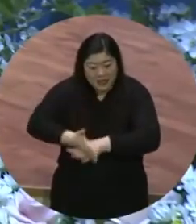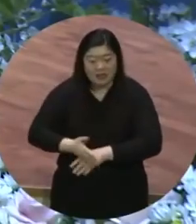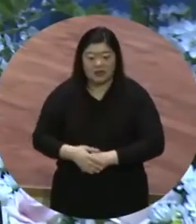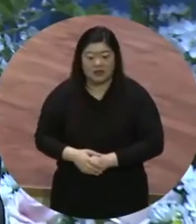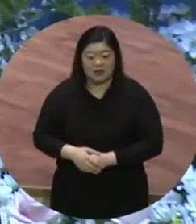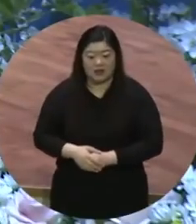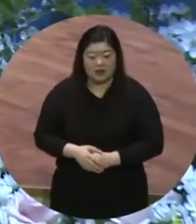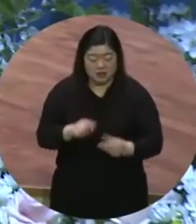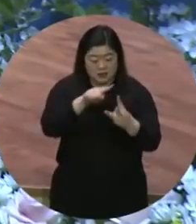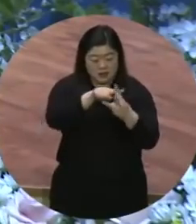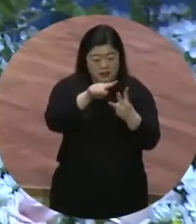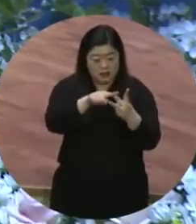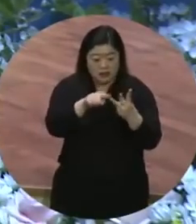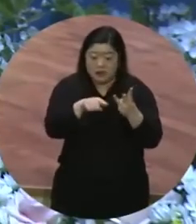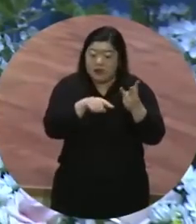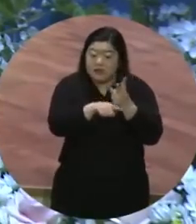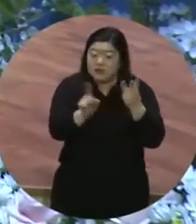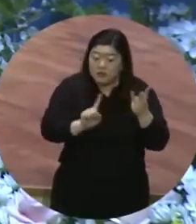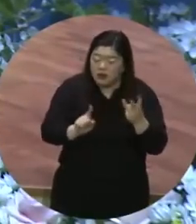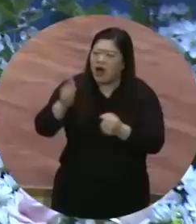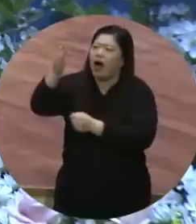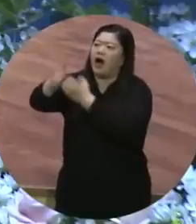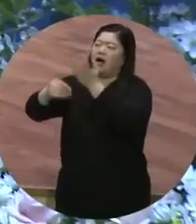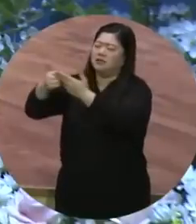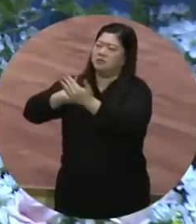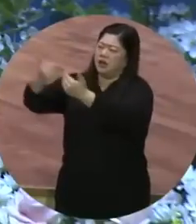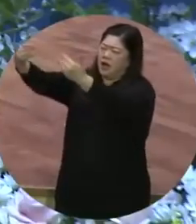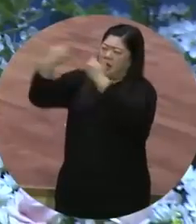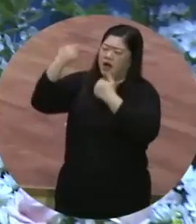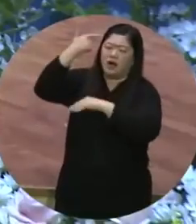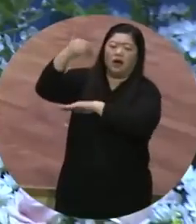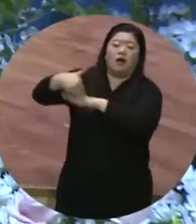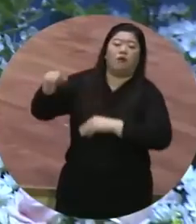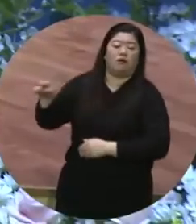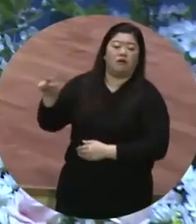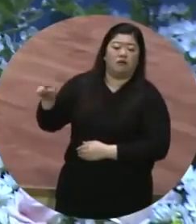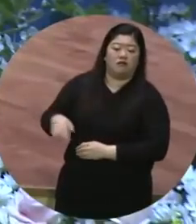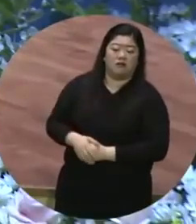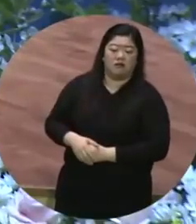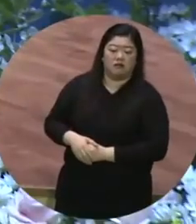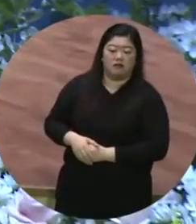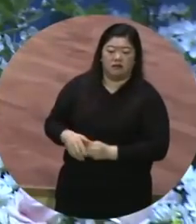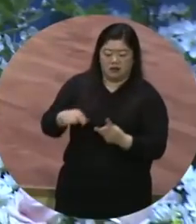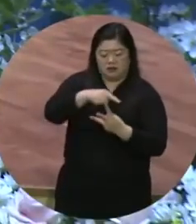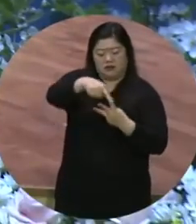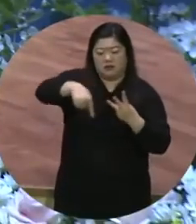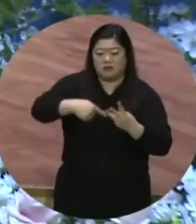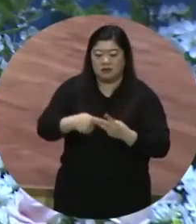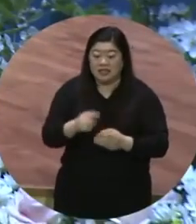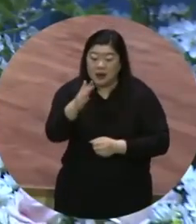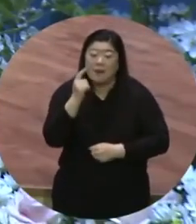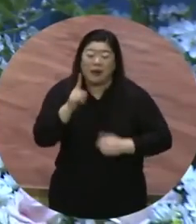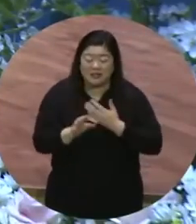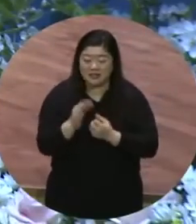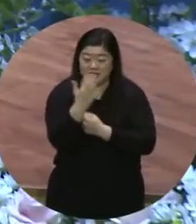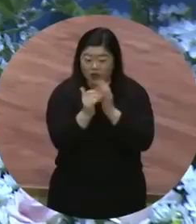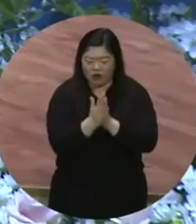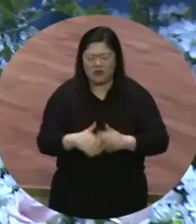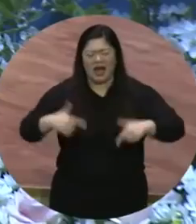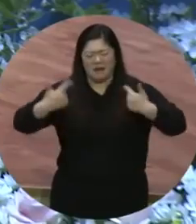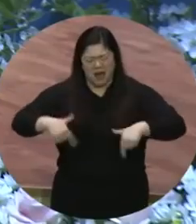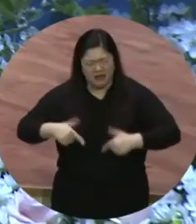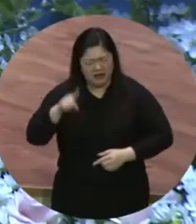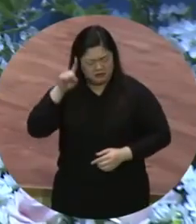이것이 뭐 너를 향하신 하나님의 뜻이니라. 하나님의 뜻이 뭐냐? 항상 울으라. 그걸 안 했어요.